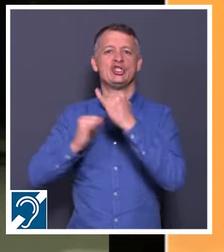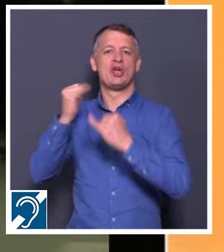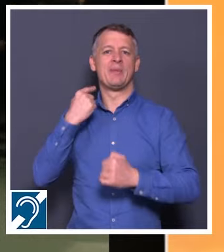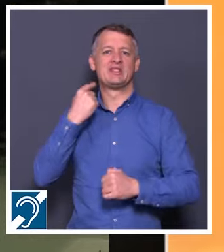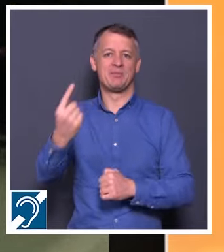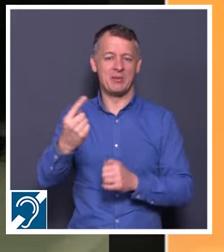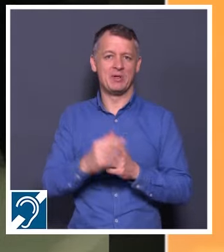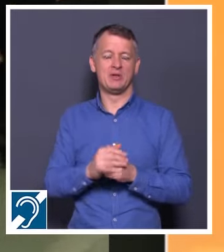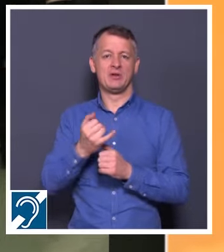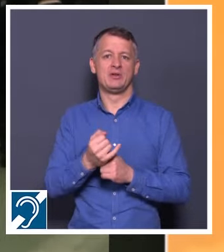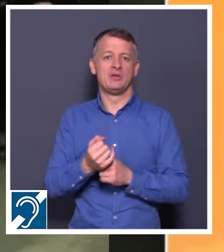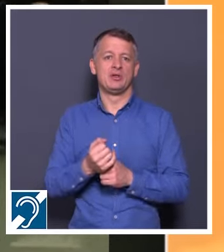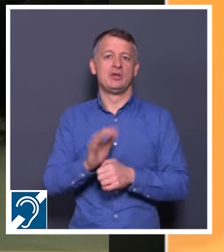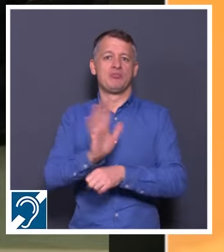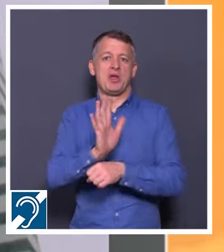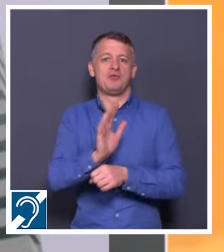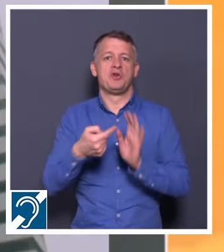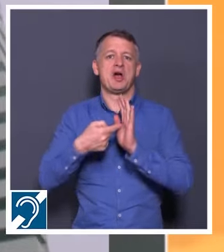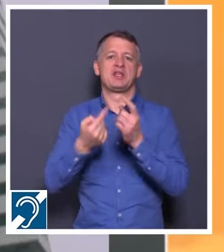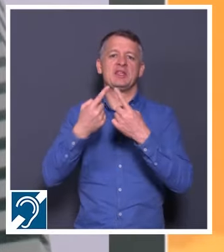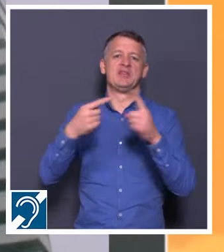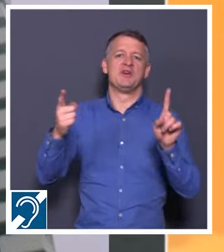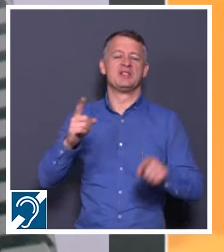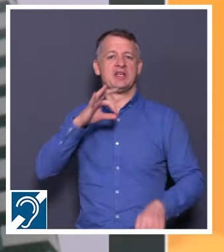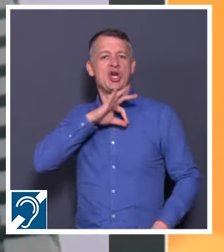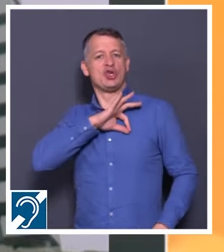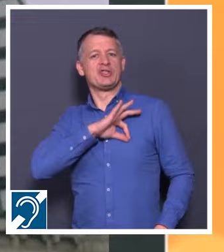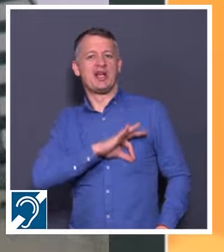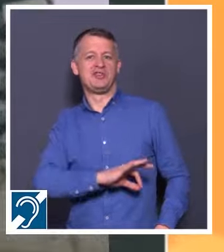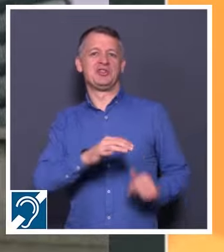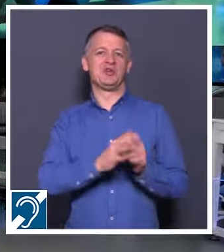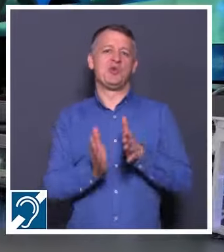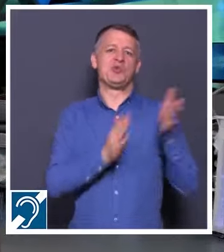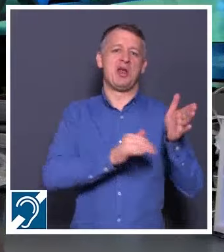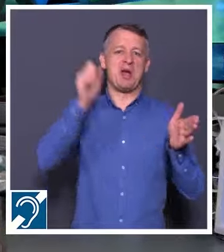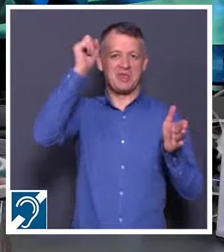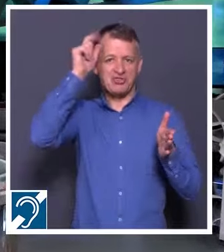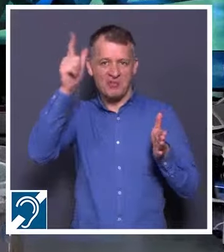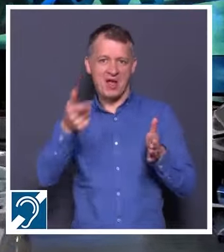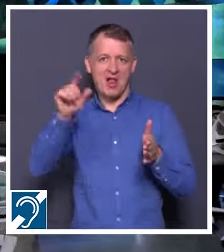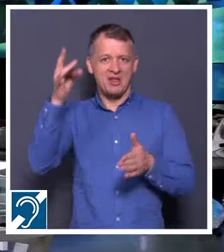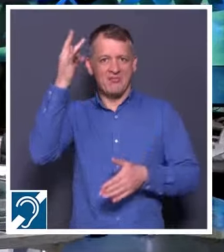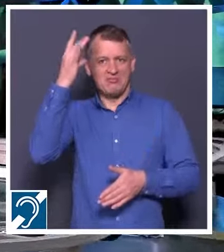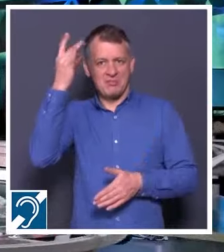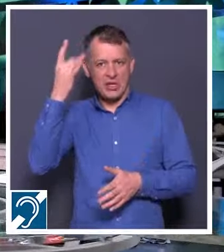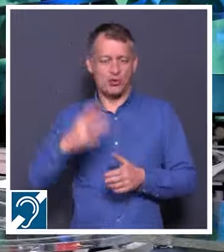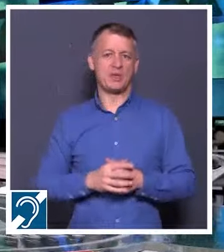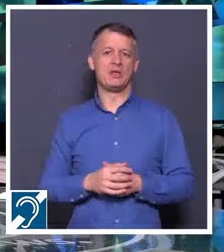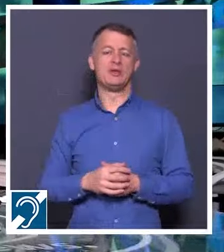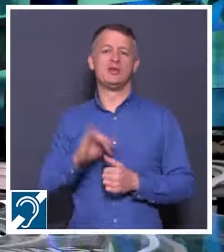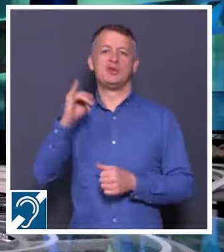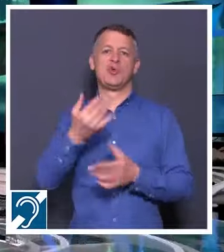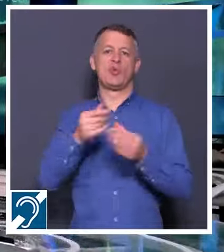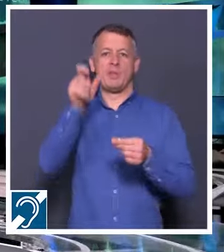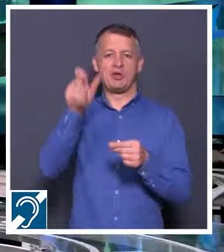media prezintă în rest tot felul de nostalgii, unele mai deștepte, unele mai stupide și mulți dintre oameni